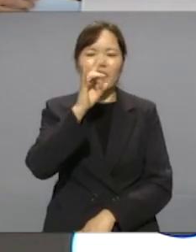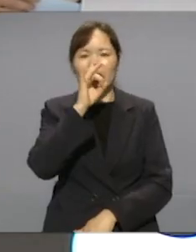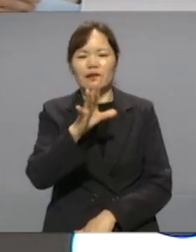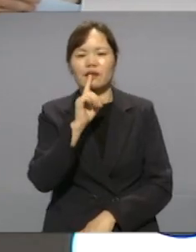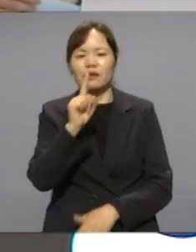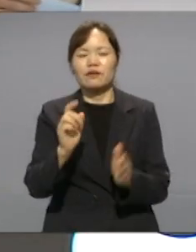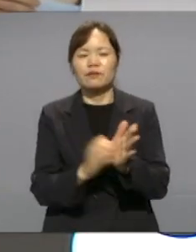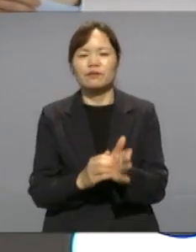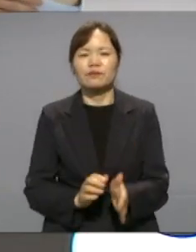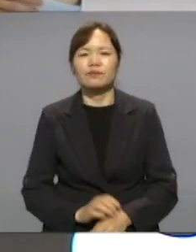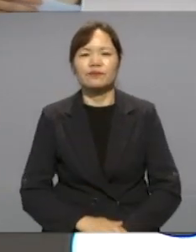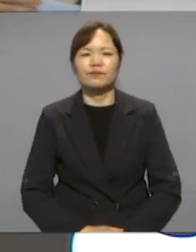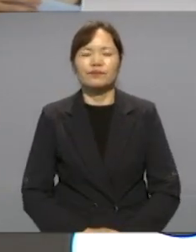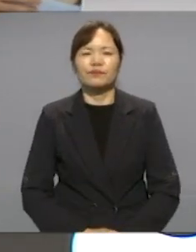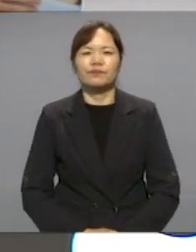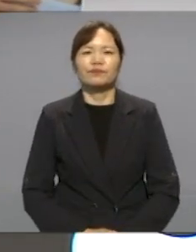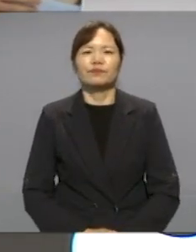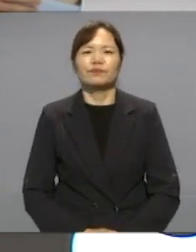된다고 덧붙였습니다.